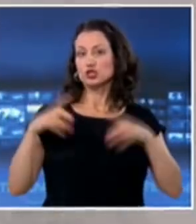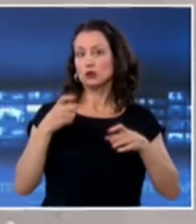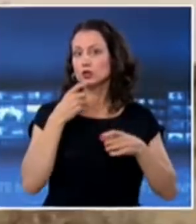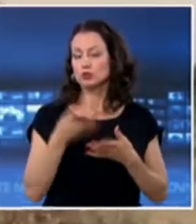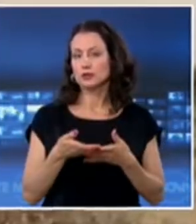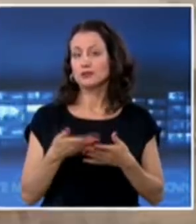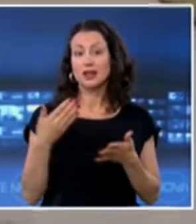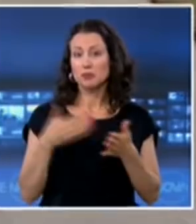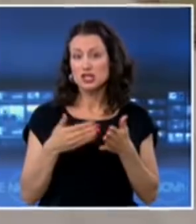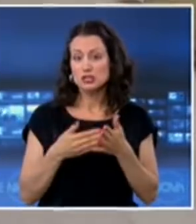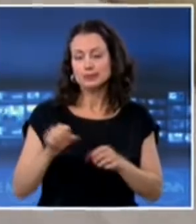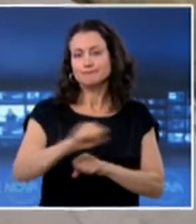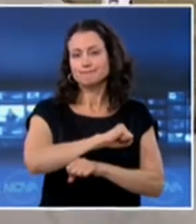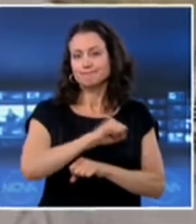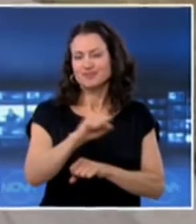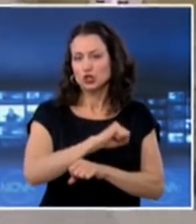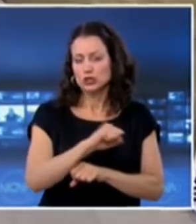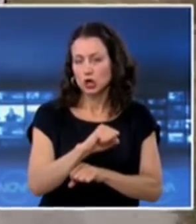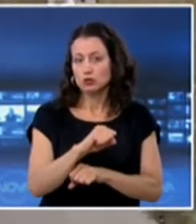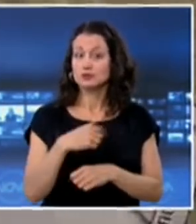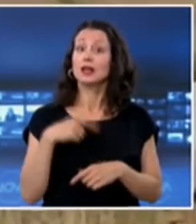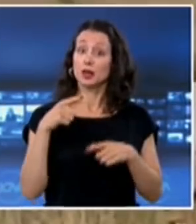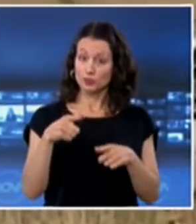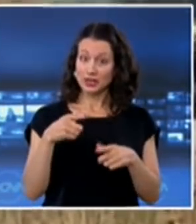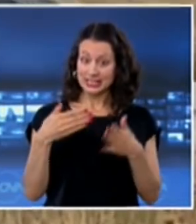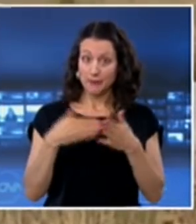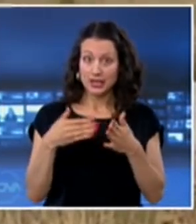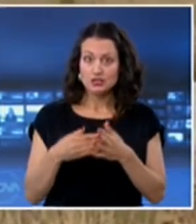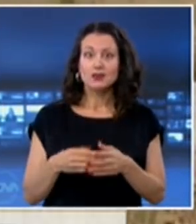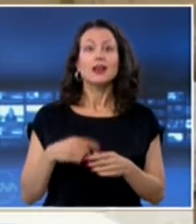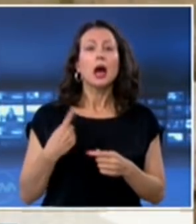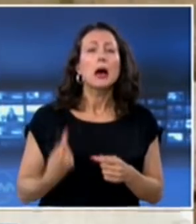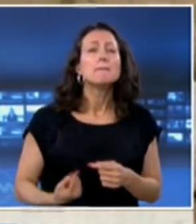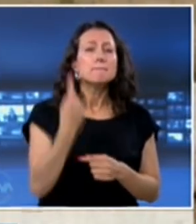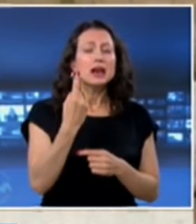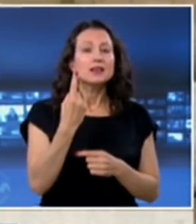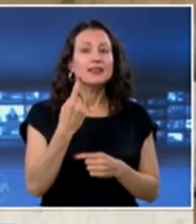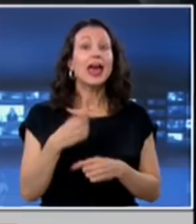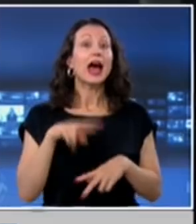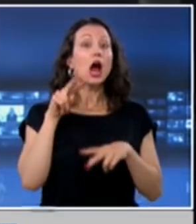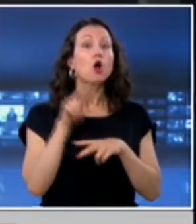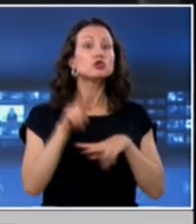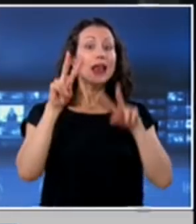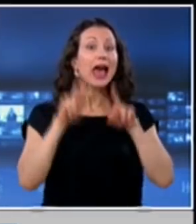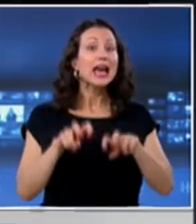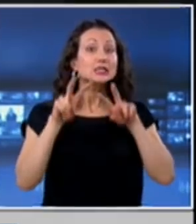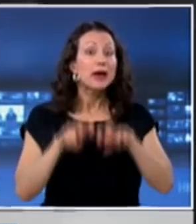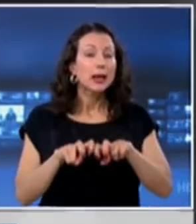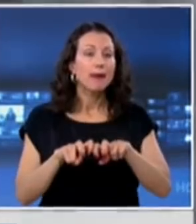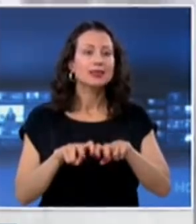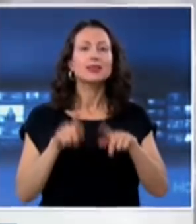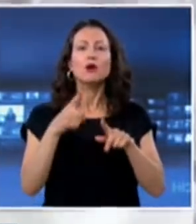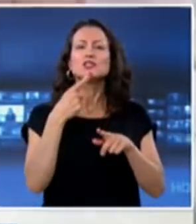високата скорост. По този повод беше направен първият по рода си в България контролиран експеримент – краш-тест, в който кола